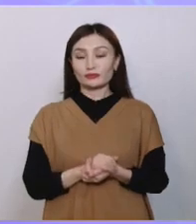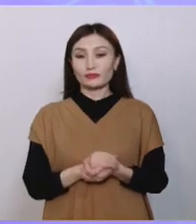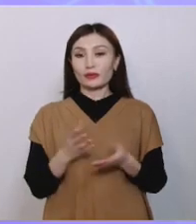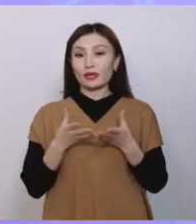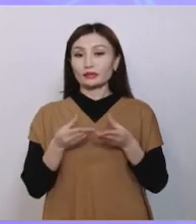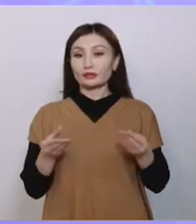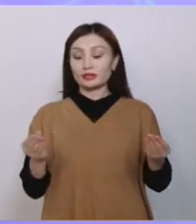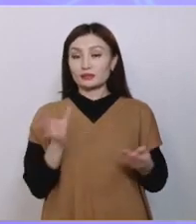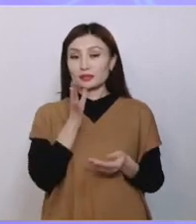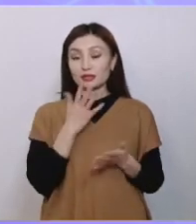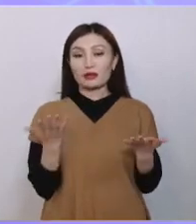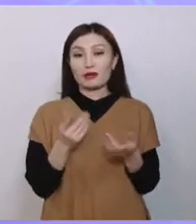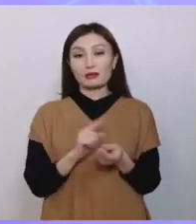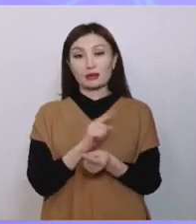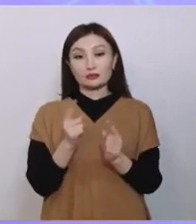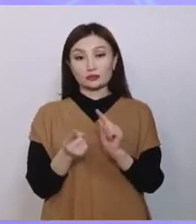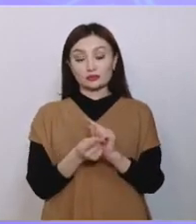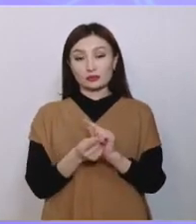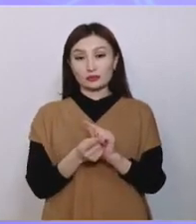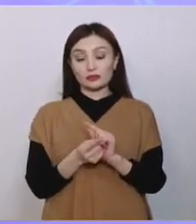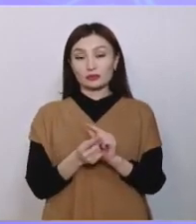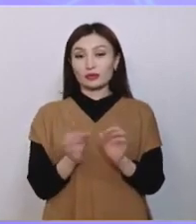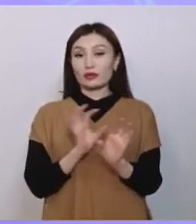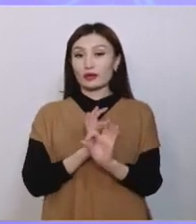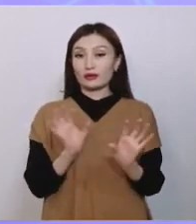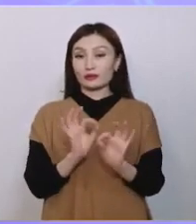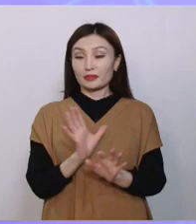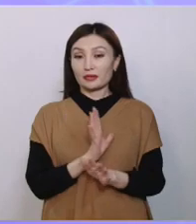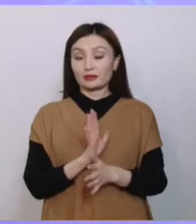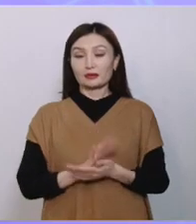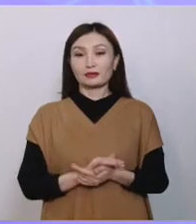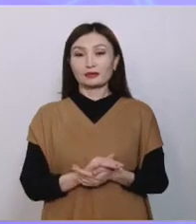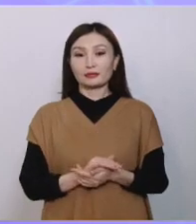Жаз мезгілінде қандай өзгерулер болары туралы айтып бердік.